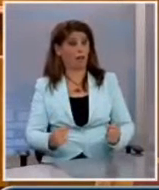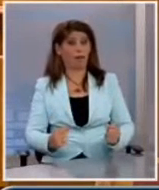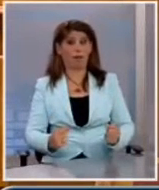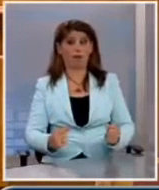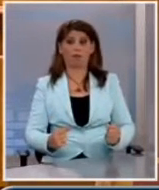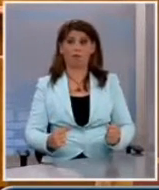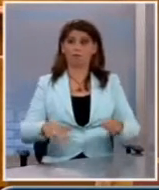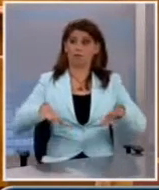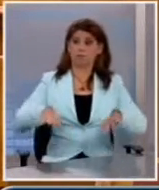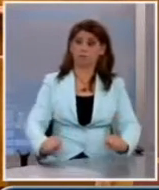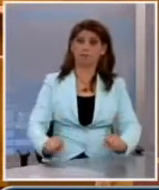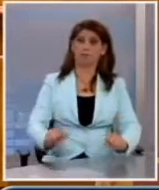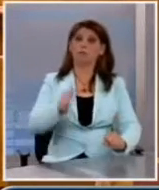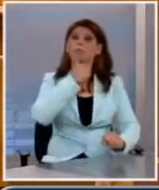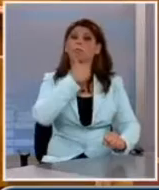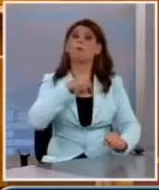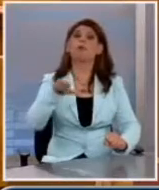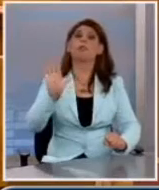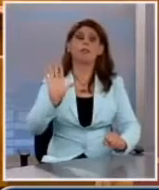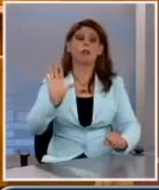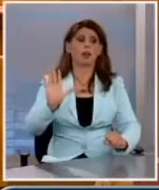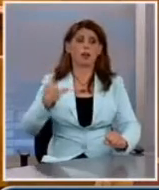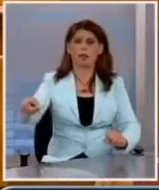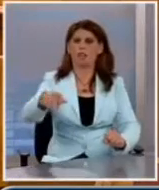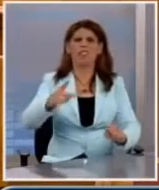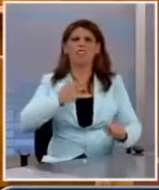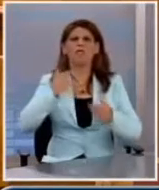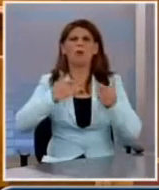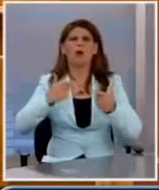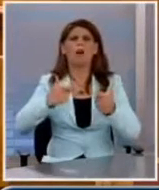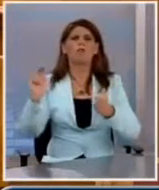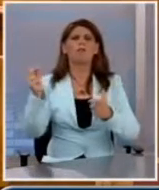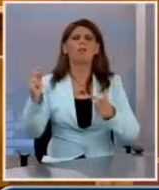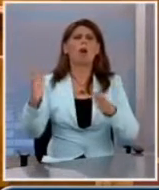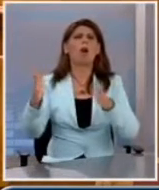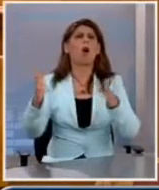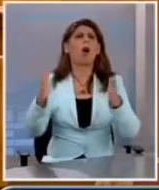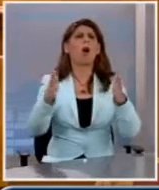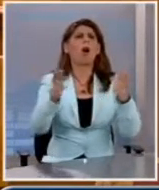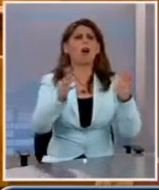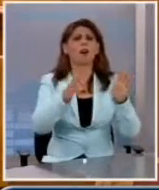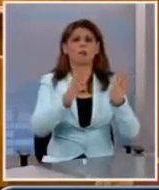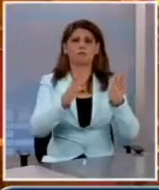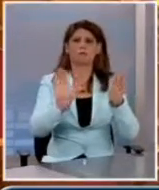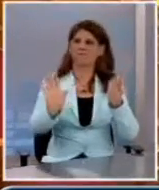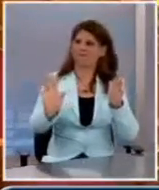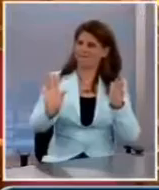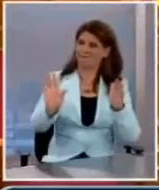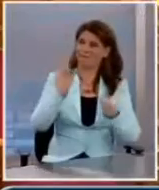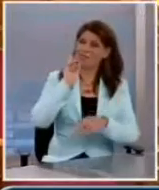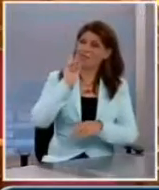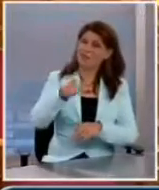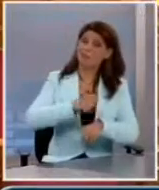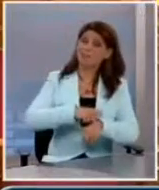καθόλου υπομονή? Δεν μπορείτε να κάνετε καθόλου υπομονή? Ναι. Σας βλέπει ο κόσμος, σας